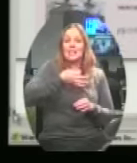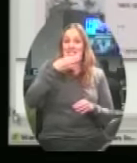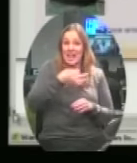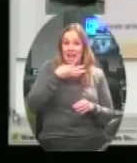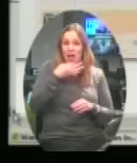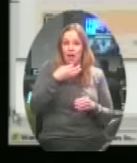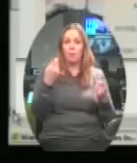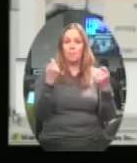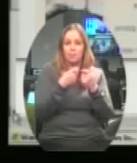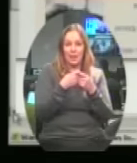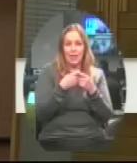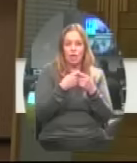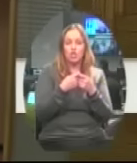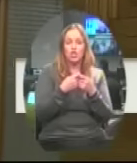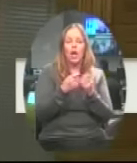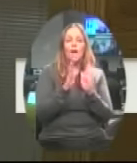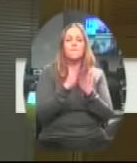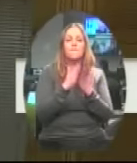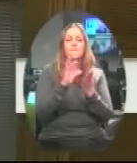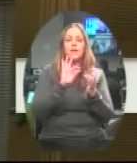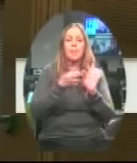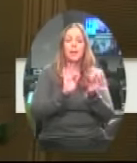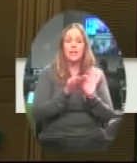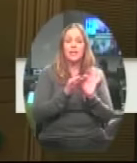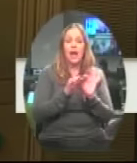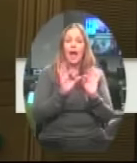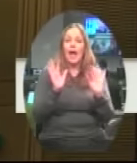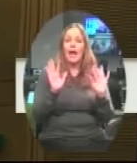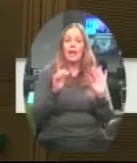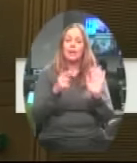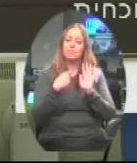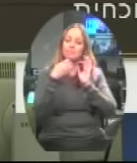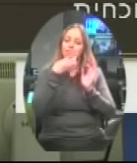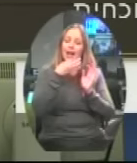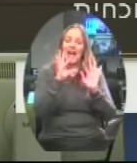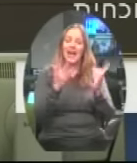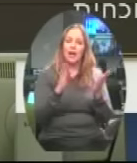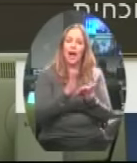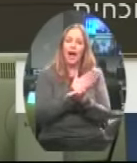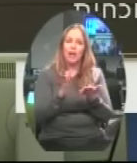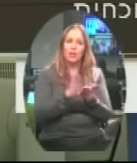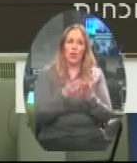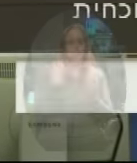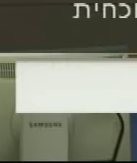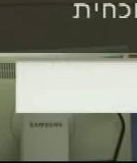ההרצאה סקרה כיצד עובדת ויקיפדיה וכיצד מתקבלות החלטות במיזם התנדבותי גדול כל כך. כשהגעתי לפה הייתה